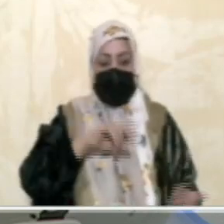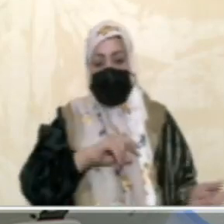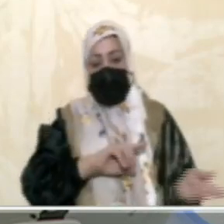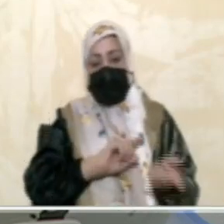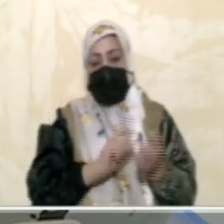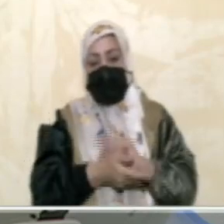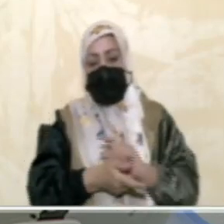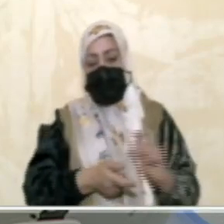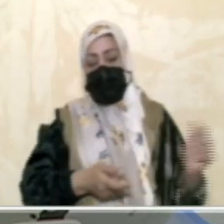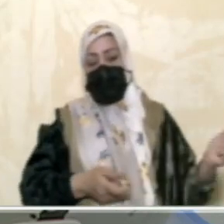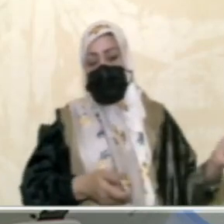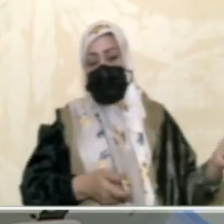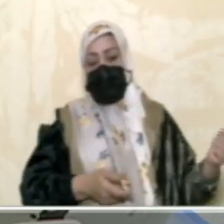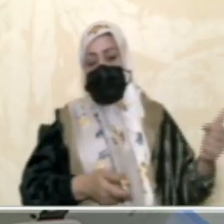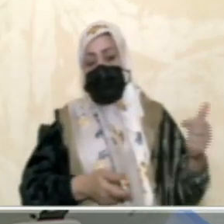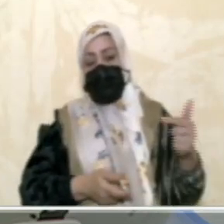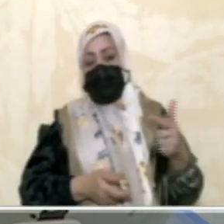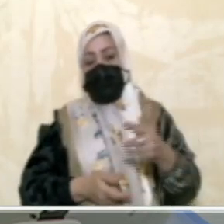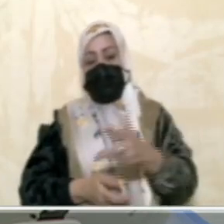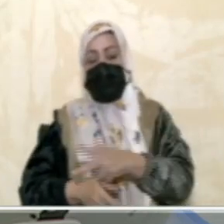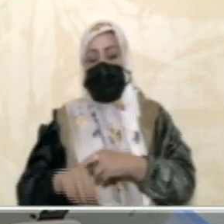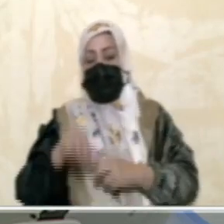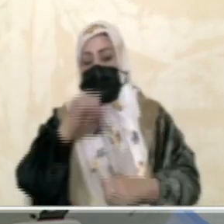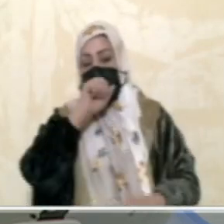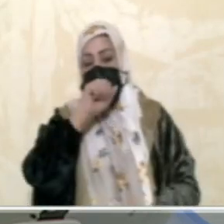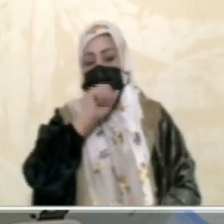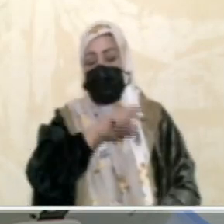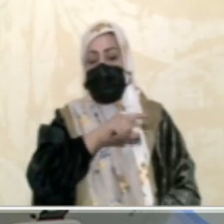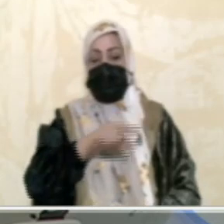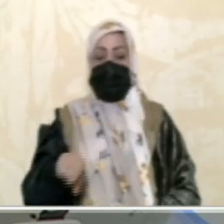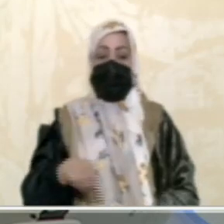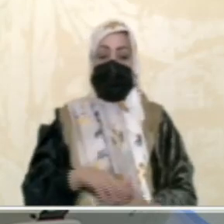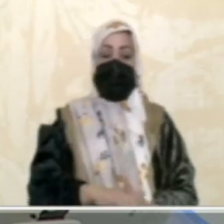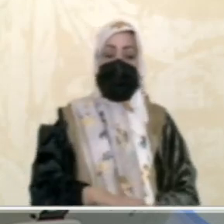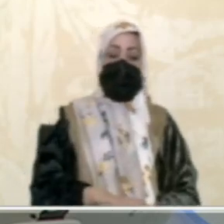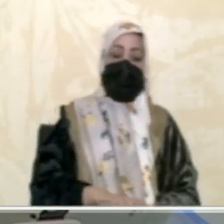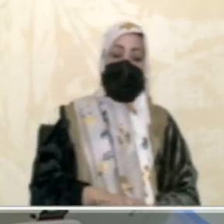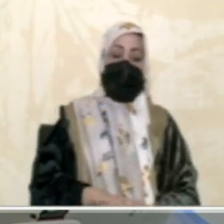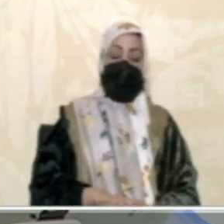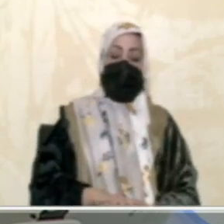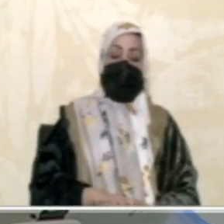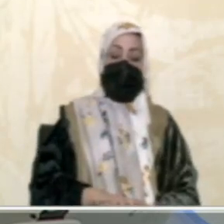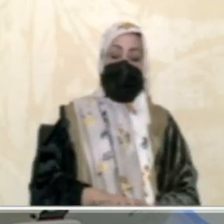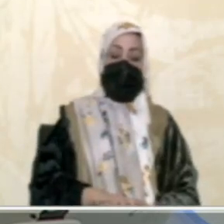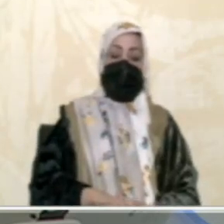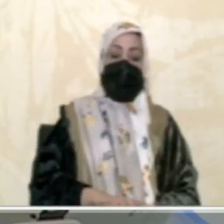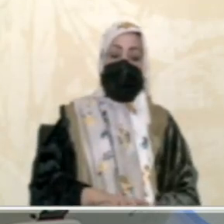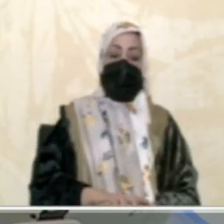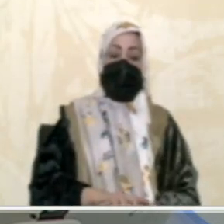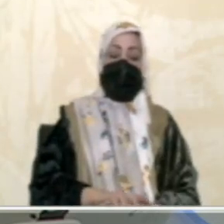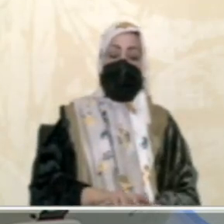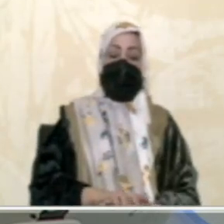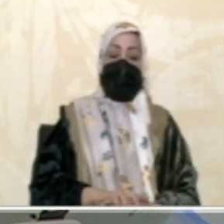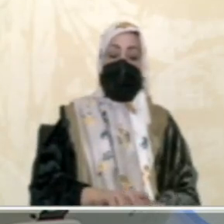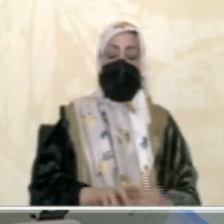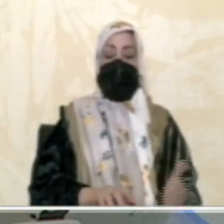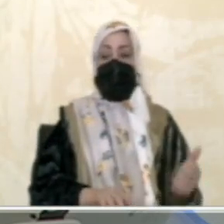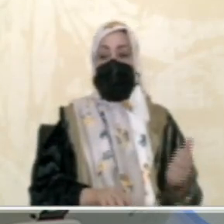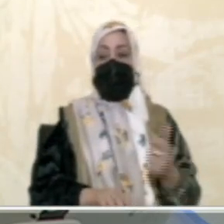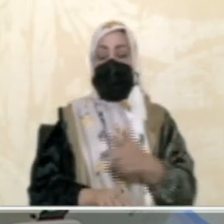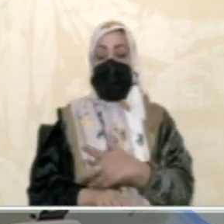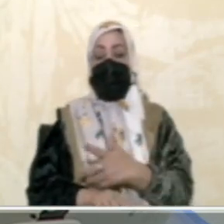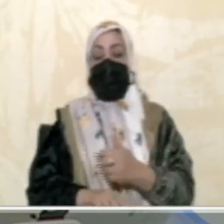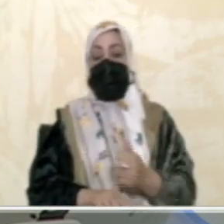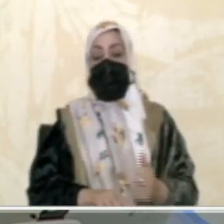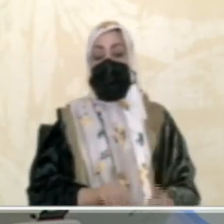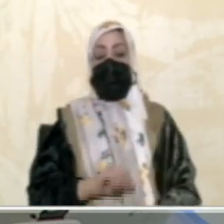تبارك فهنا اذا كان قرات بدات من عما ثم ختمت ثم من تبارك ثم ختمت هكذا